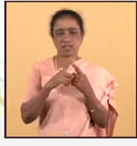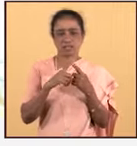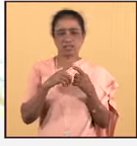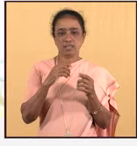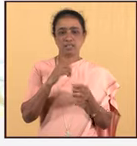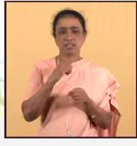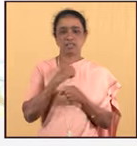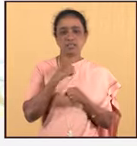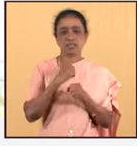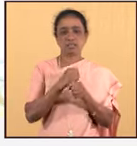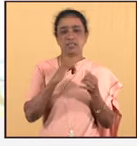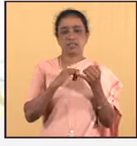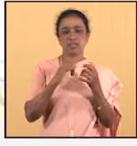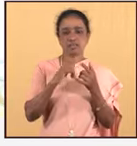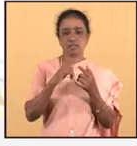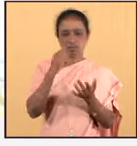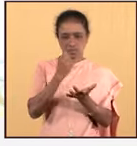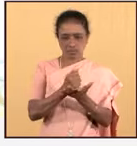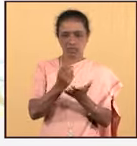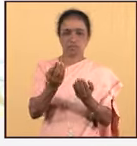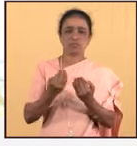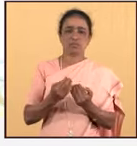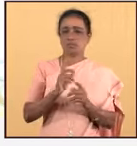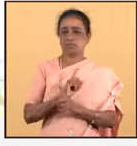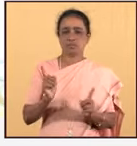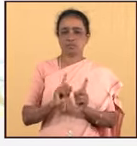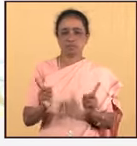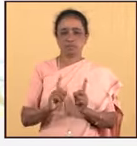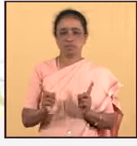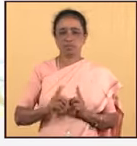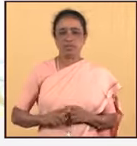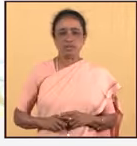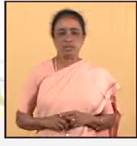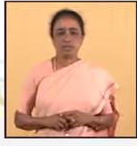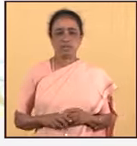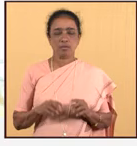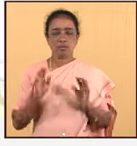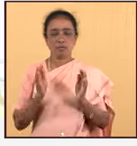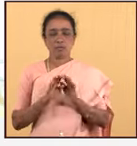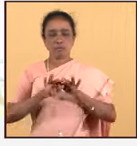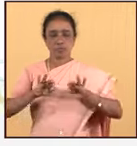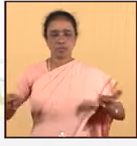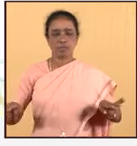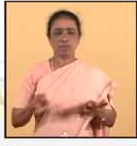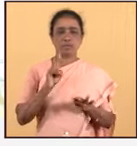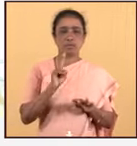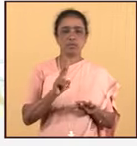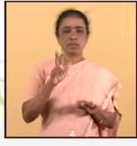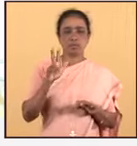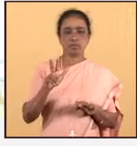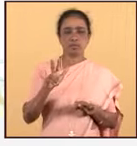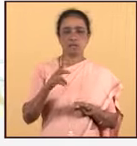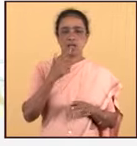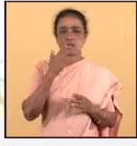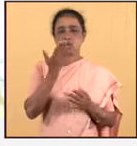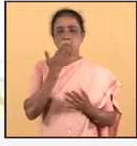எந்த மதமாக இருந்தாலும் சரி, அரசாங்கம் வந்து அந்த குடிமகனை வந்து என்னதை கட்டாயப்படுத்தாது. அதுக்கப்புறம் பார்த்தீங்கன்னா பிரிவு 28, சில